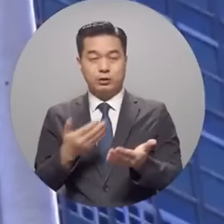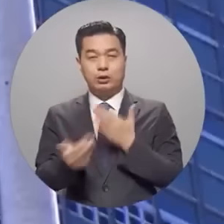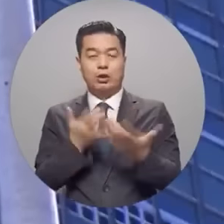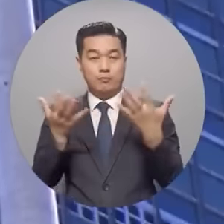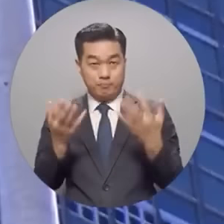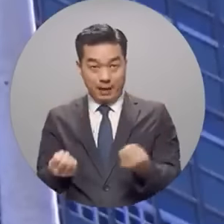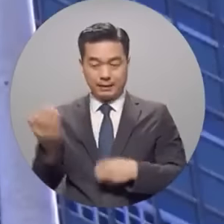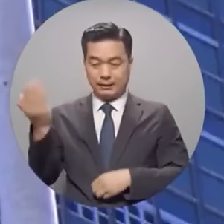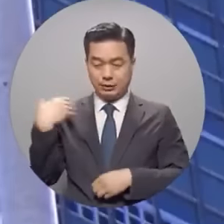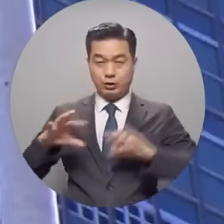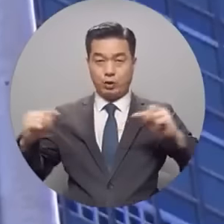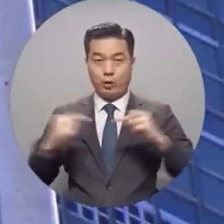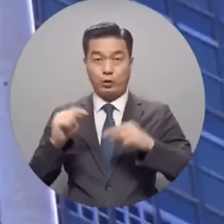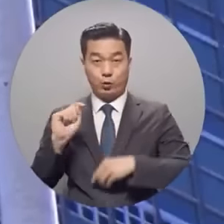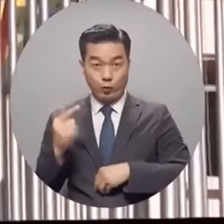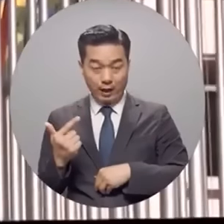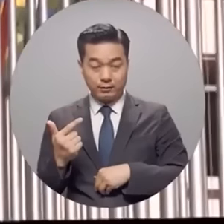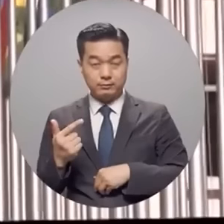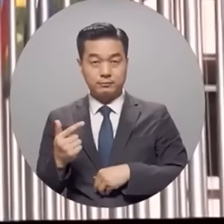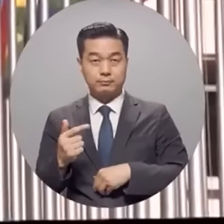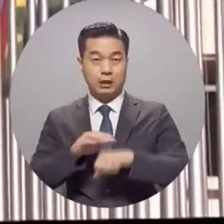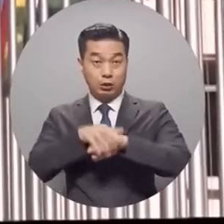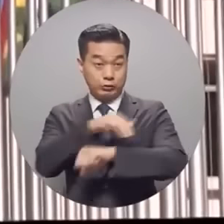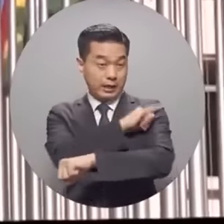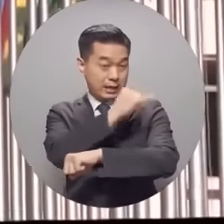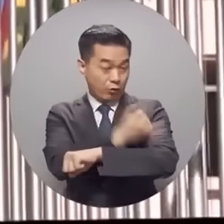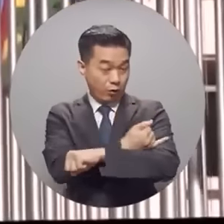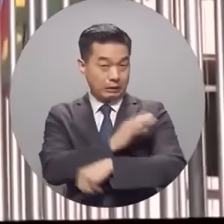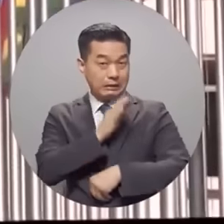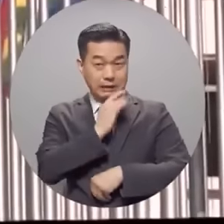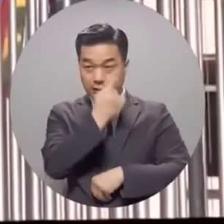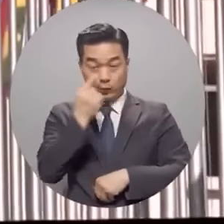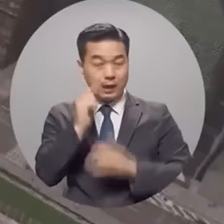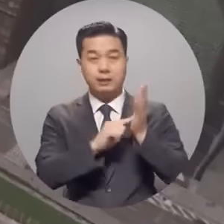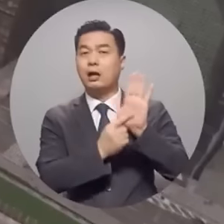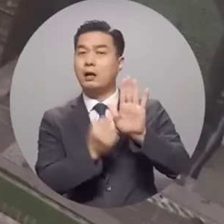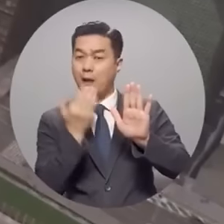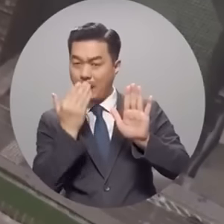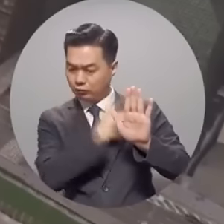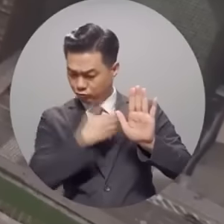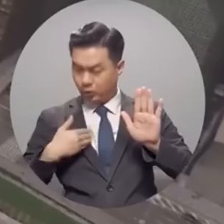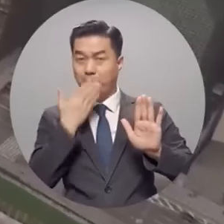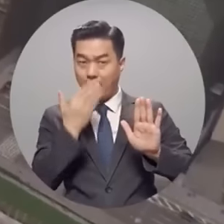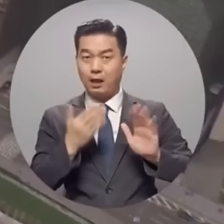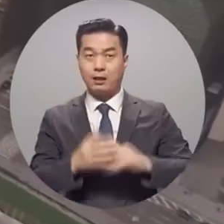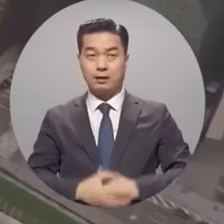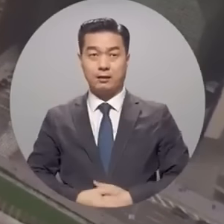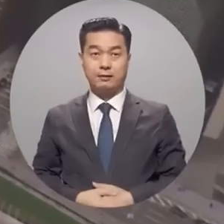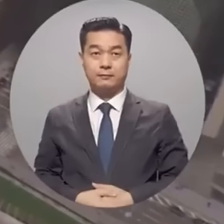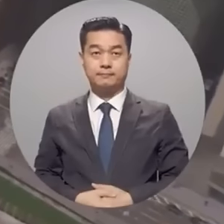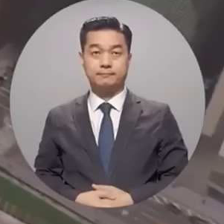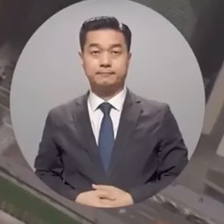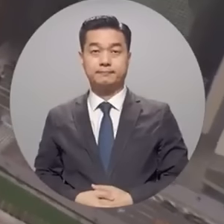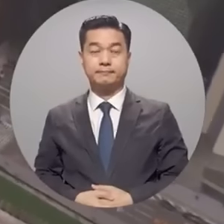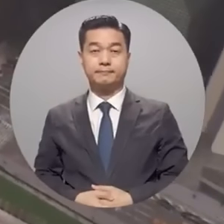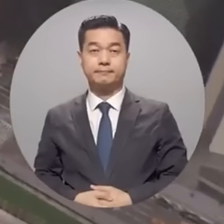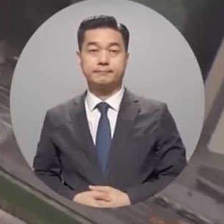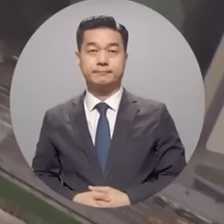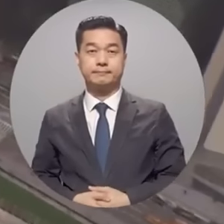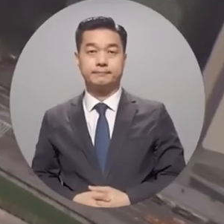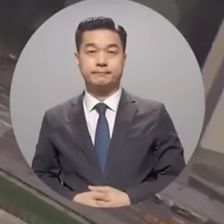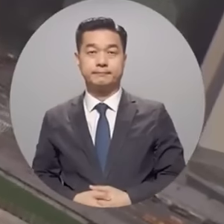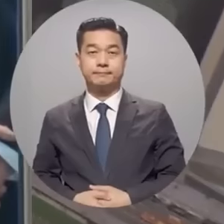고위 외교관은 국제인권적 측면에서 사실관계만 밝혔으면 될 일이었다고 지적했습니다. MBC 뉴스